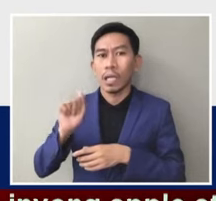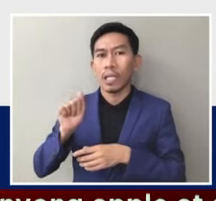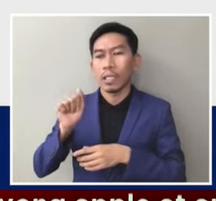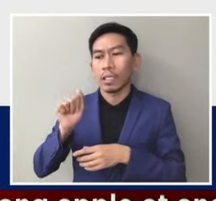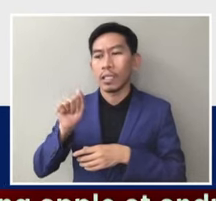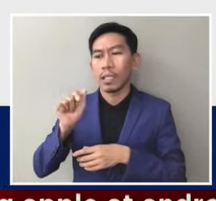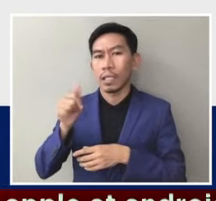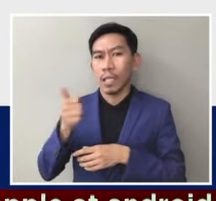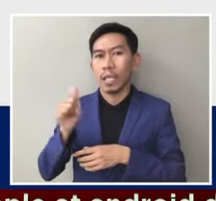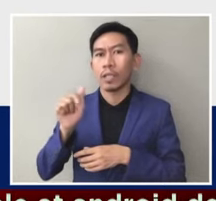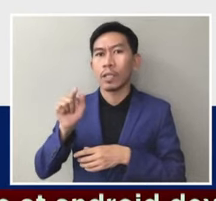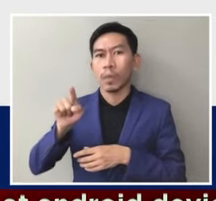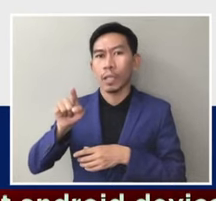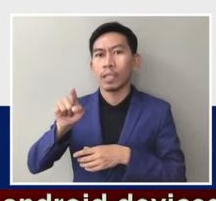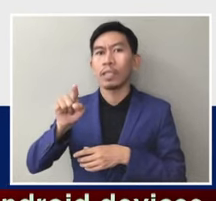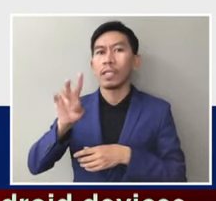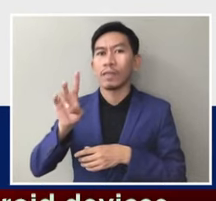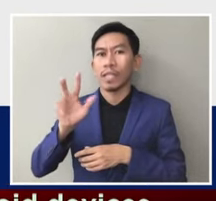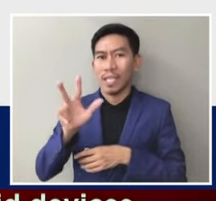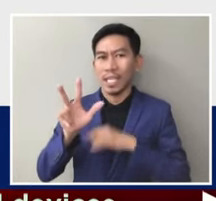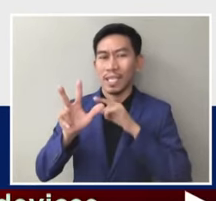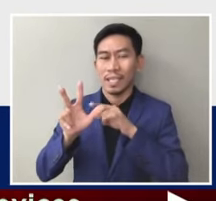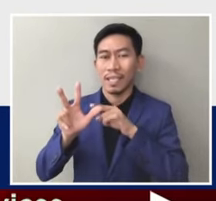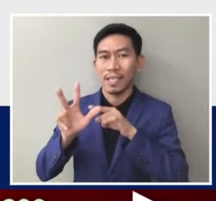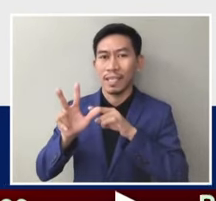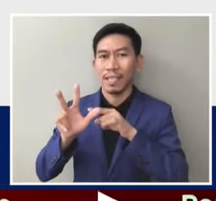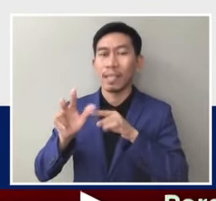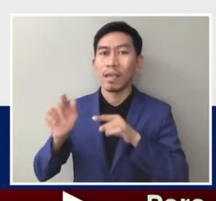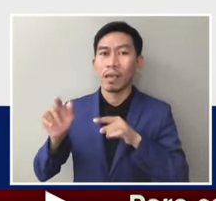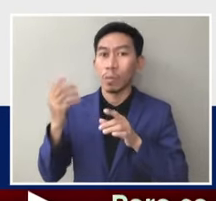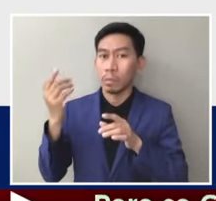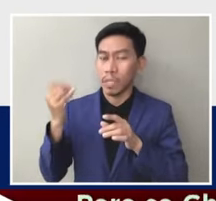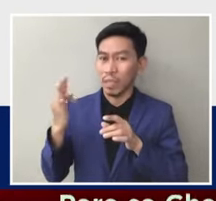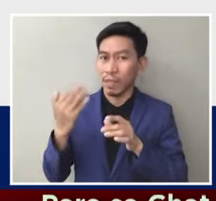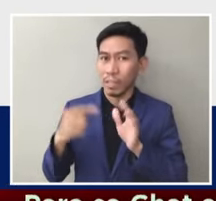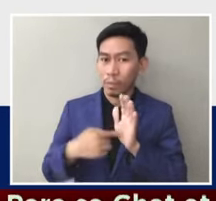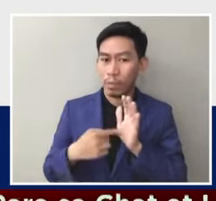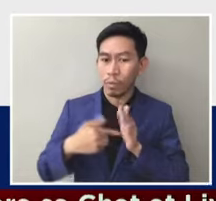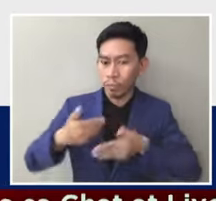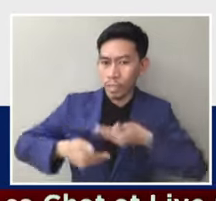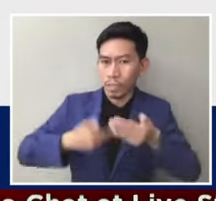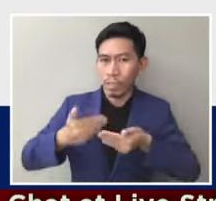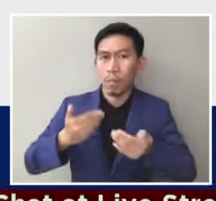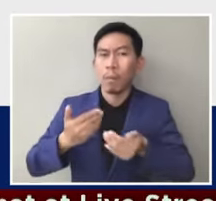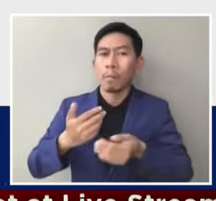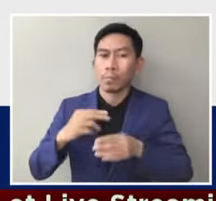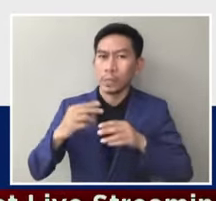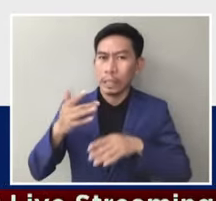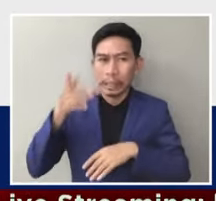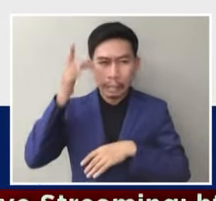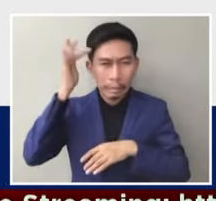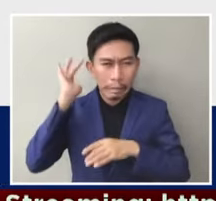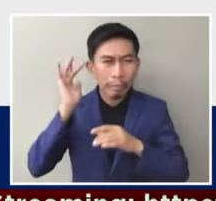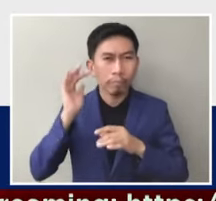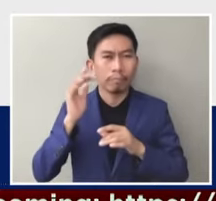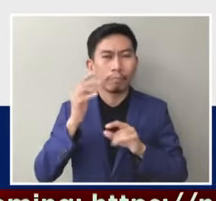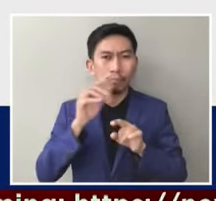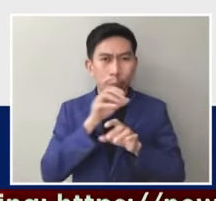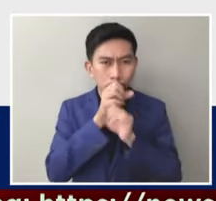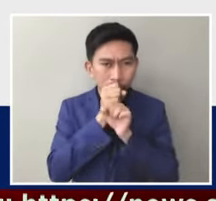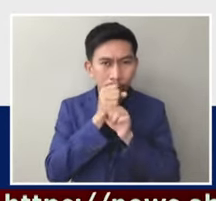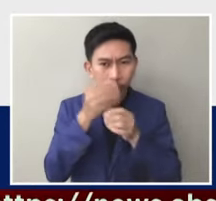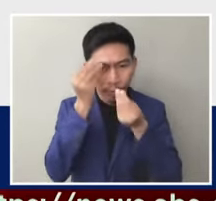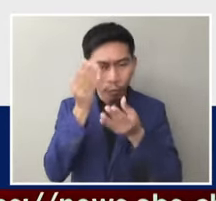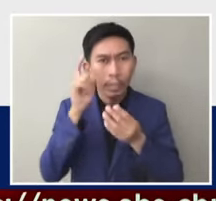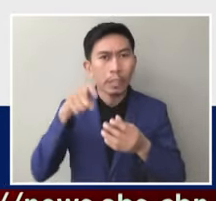Data Privacy Act of 2012, lalo na sa pagproseso ng sensitive personal information. Dapat anila ay ligtas at hindi lalabag